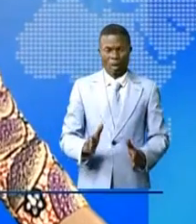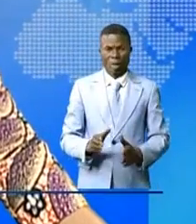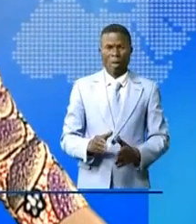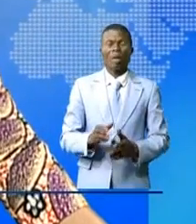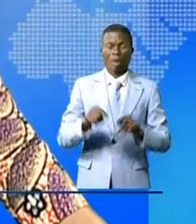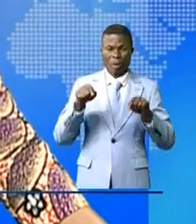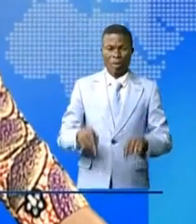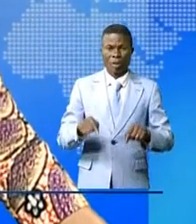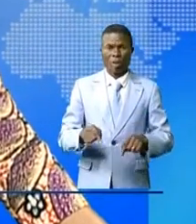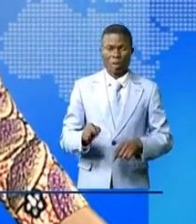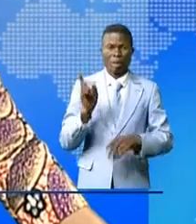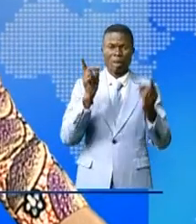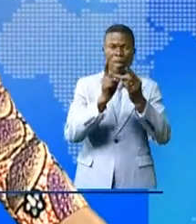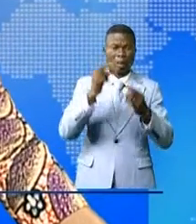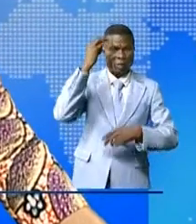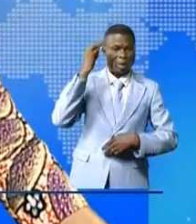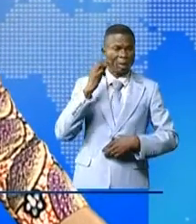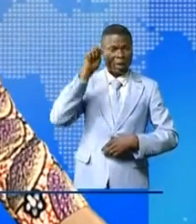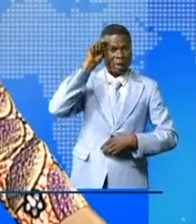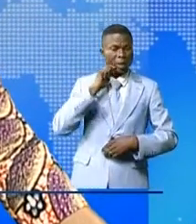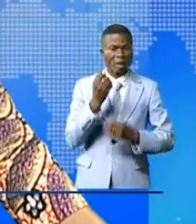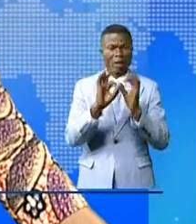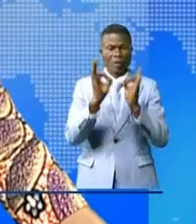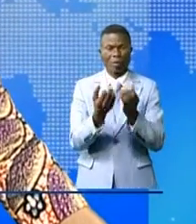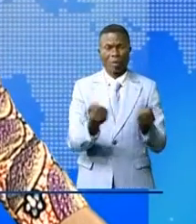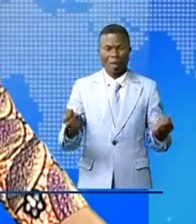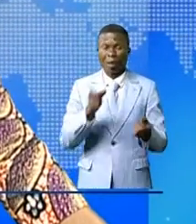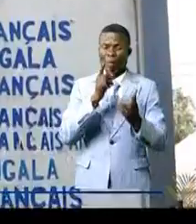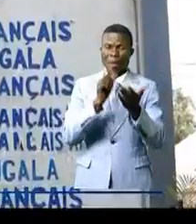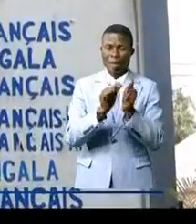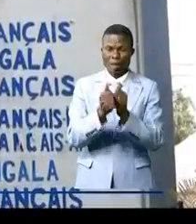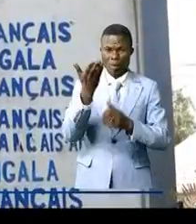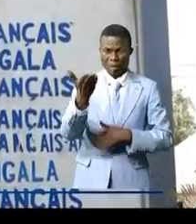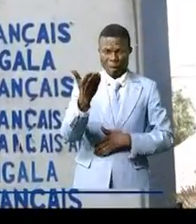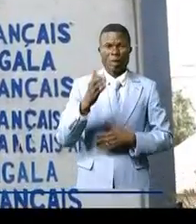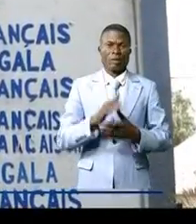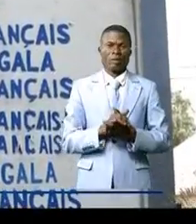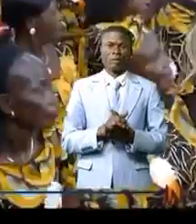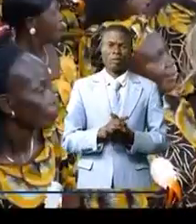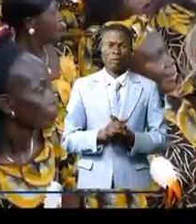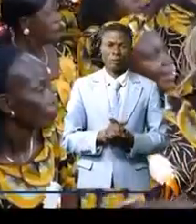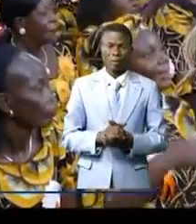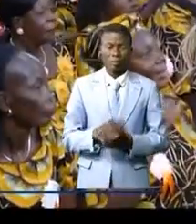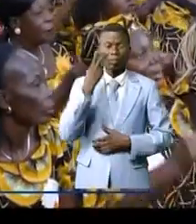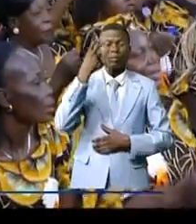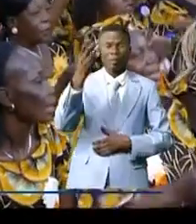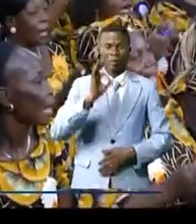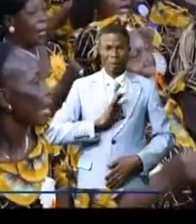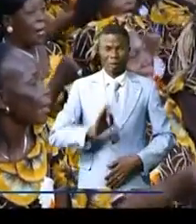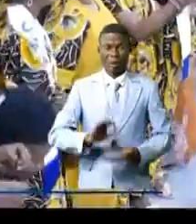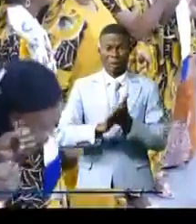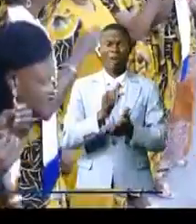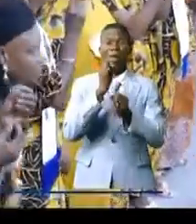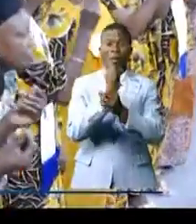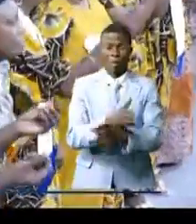étaient aujourd'hui chez la ministre du Genre, Famille et Enfants, Gisèle Ndaya, Nadine Nyangou. Pour matérialiser la vision du chef de l'État,